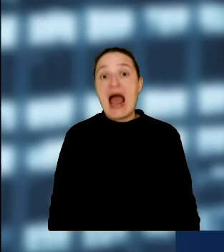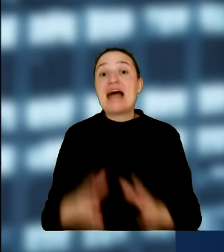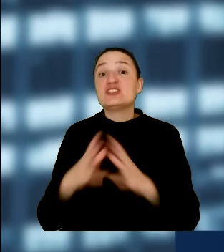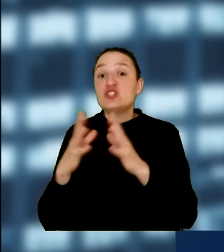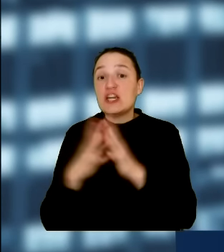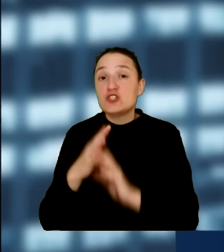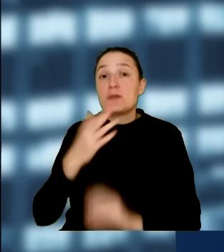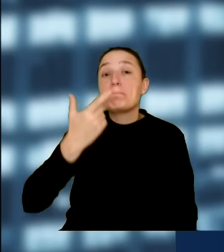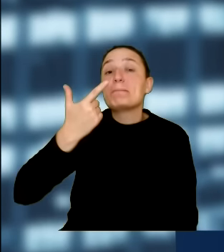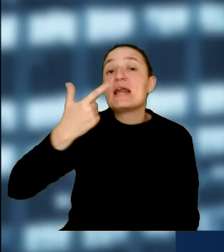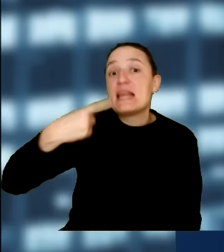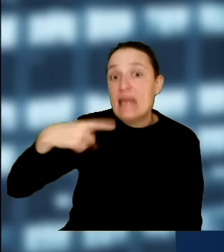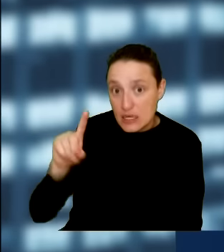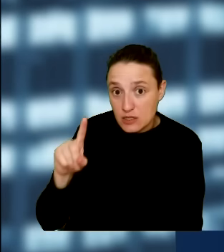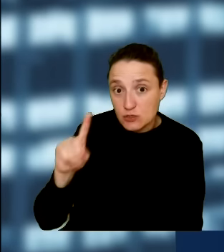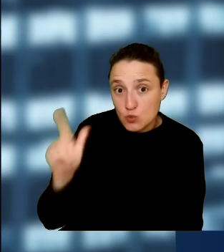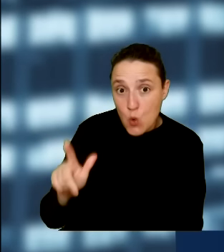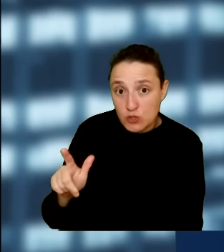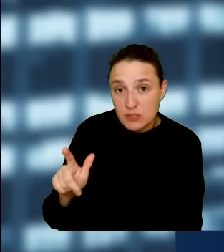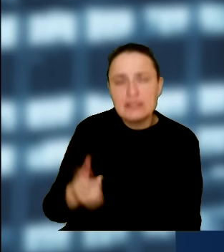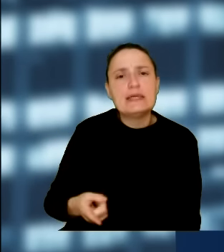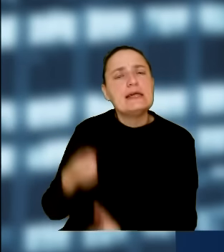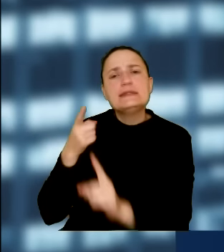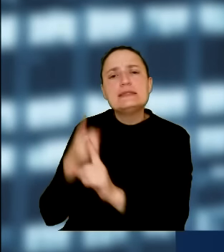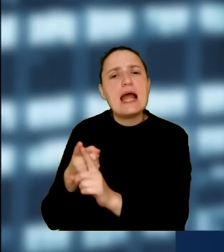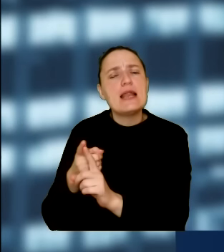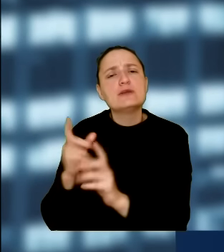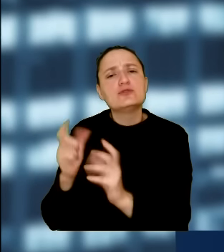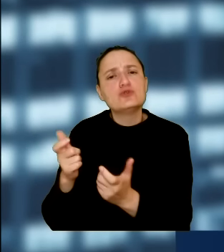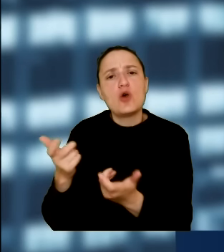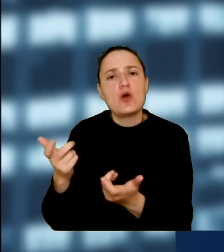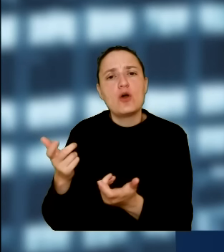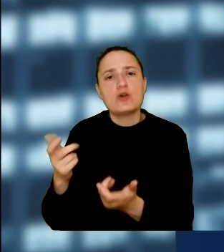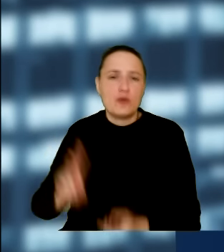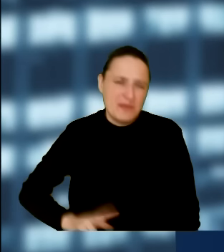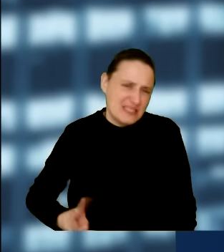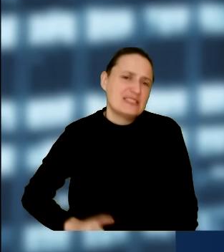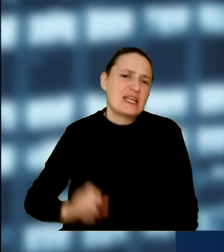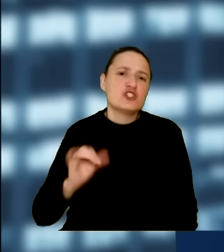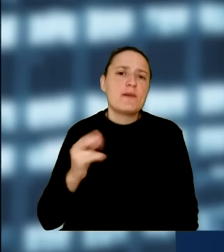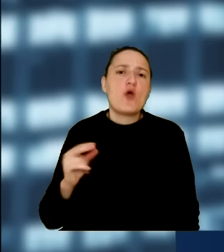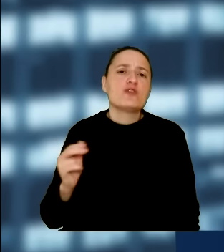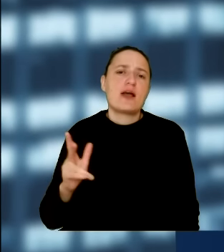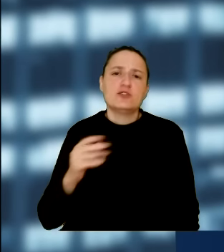miliardów, zwracam państwa uwagę, przeznaczają, i Siemoniak też to przyznał przecież, szczerze,